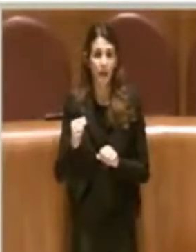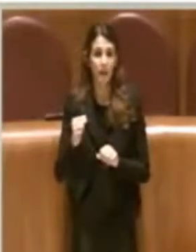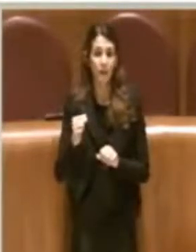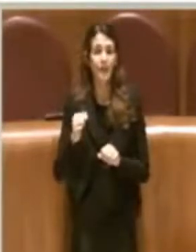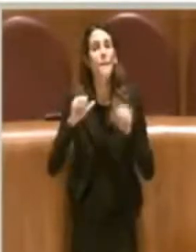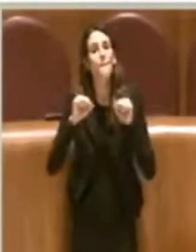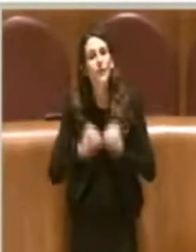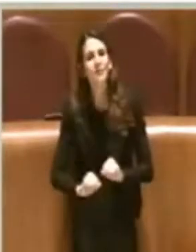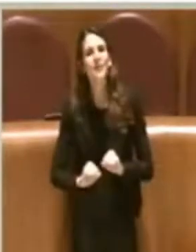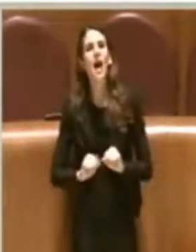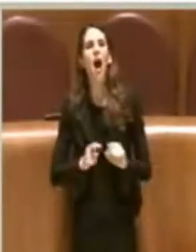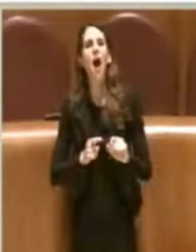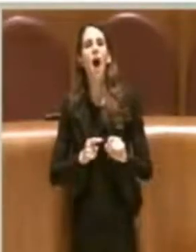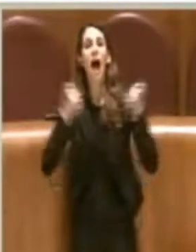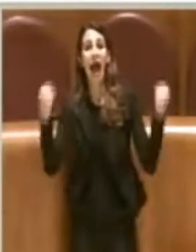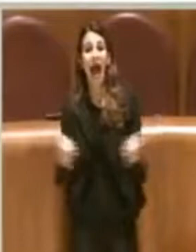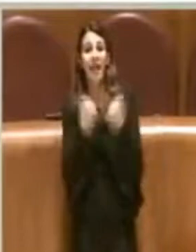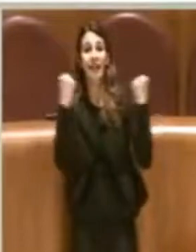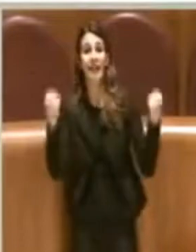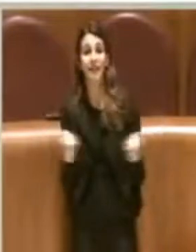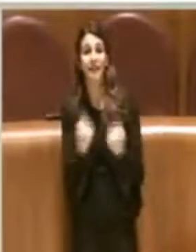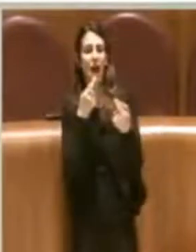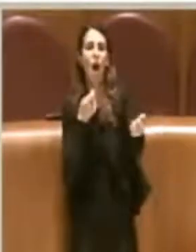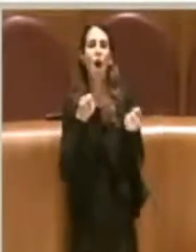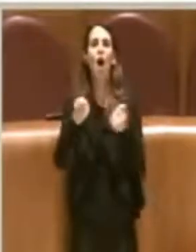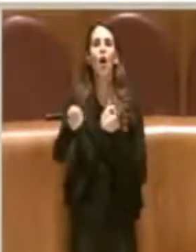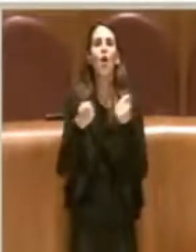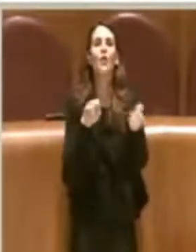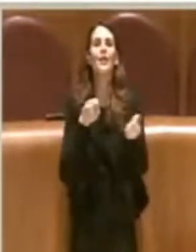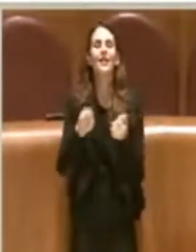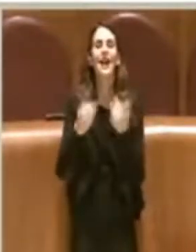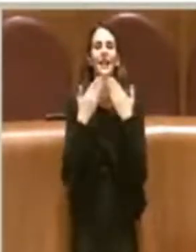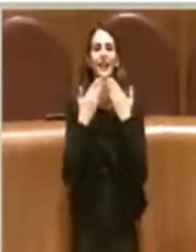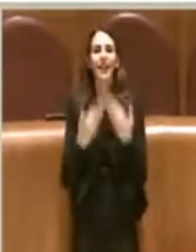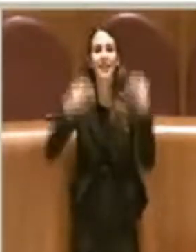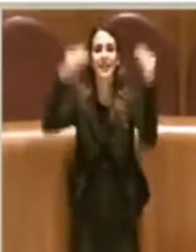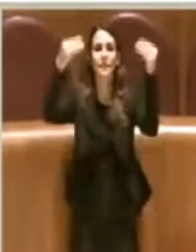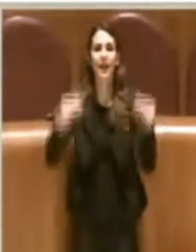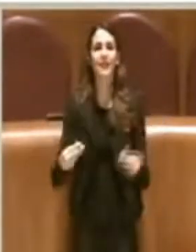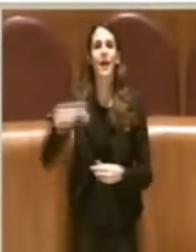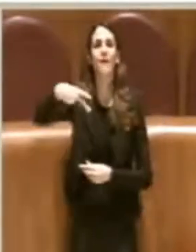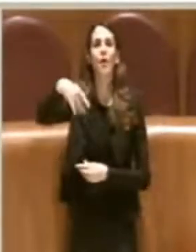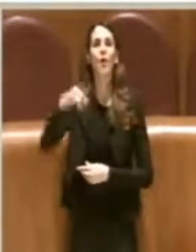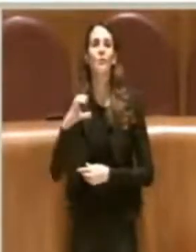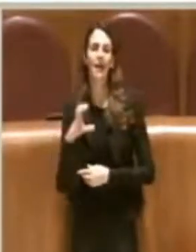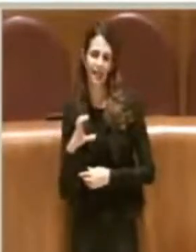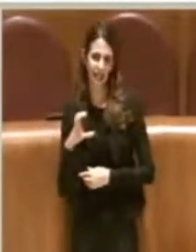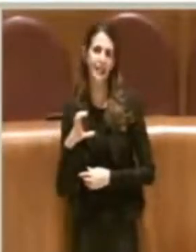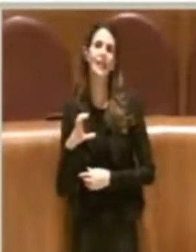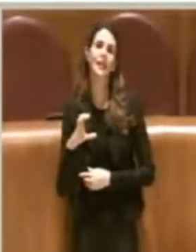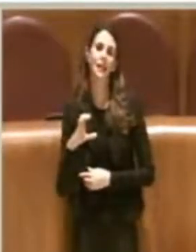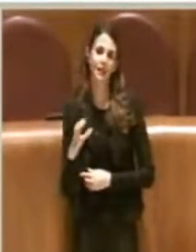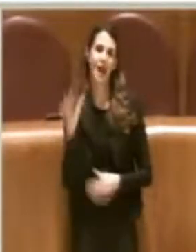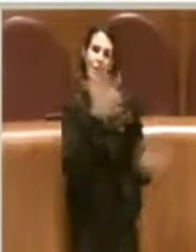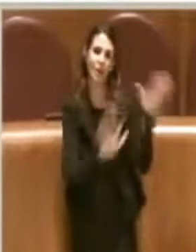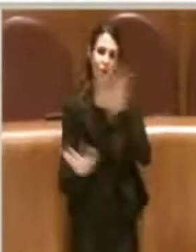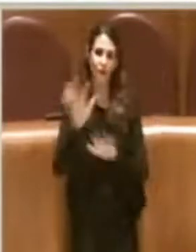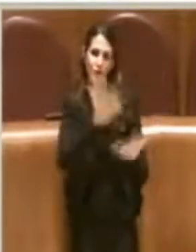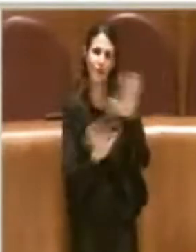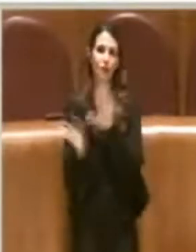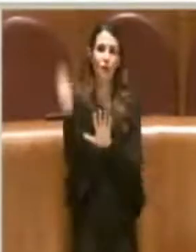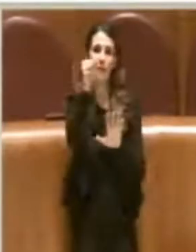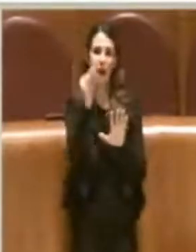ovviamente questa attività con quello che la piattaforma della nic con tutte queste altre informazioni grazie